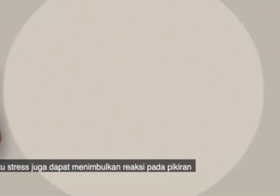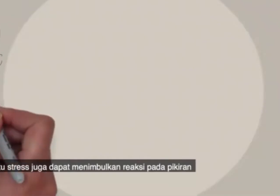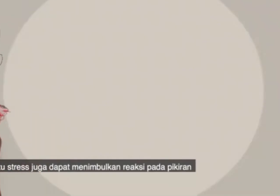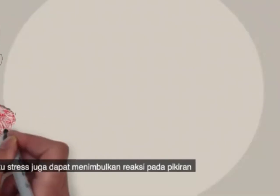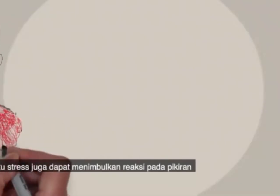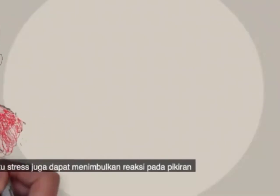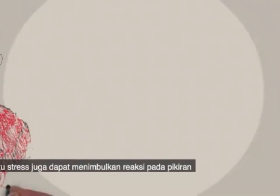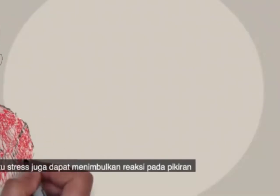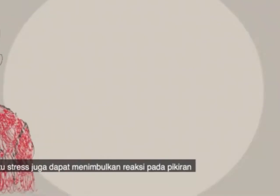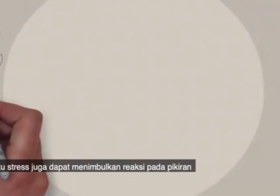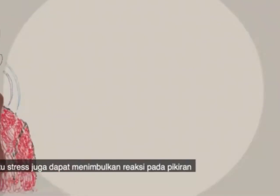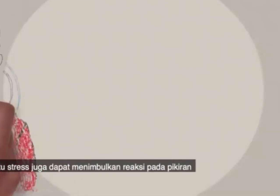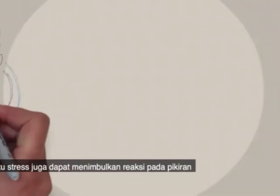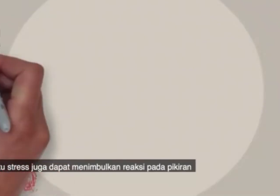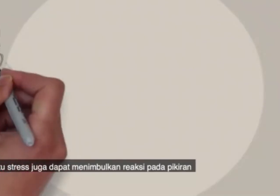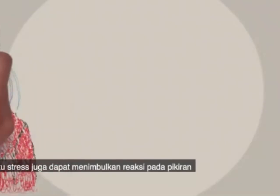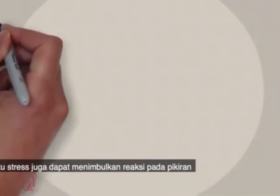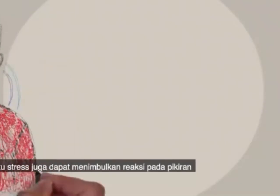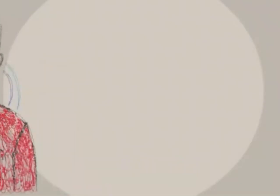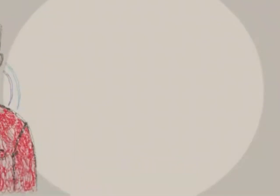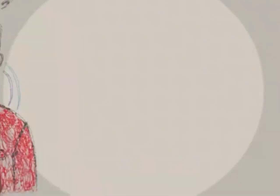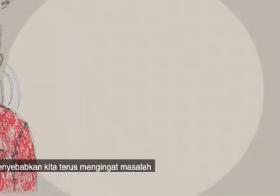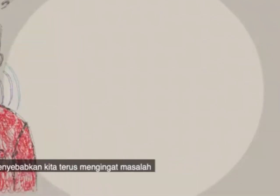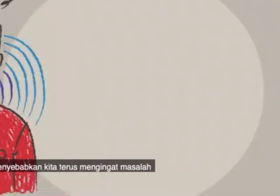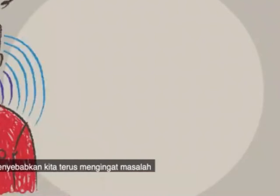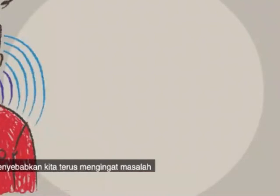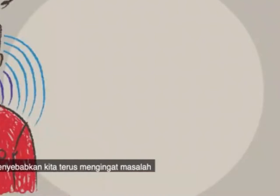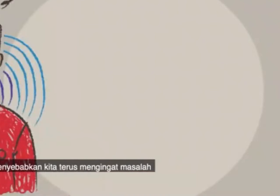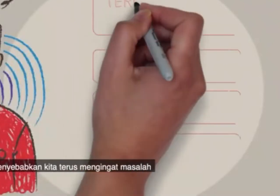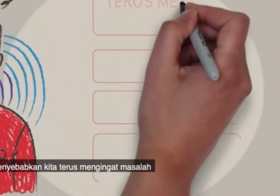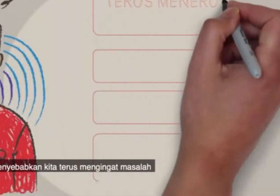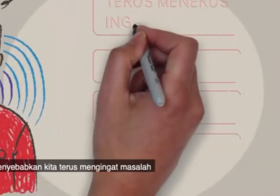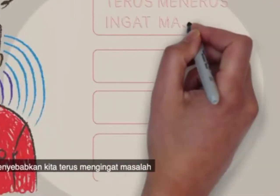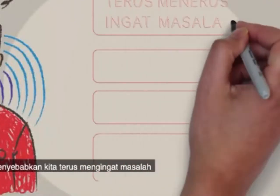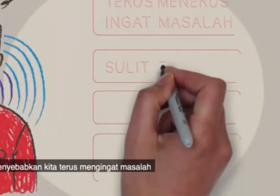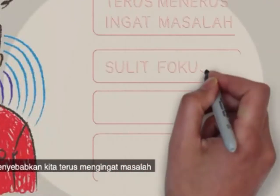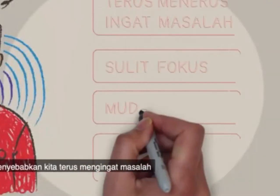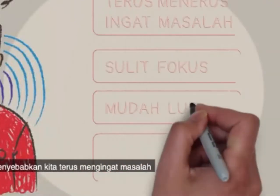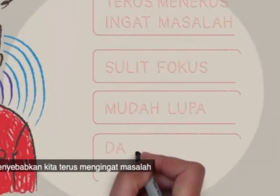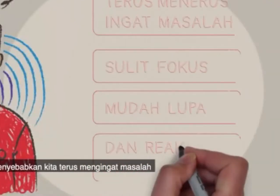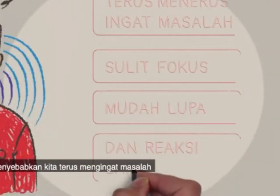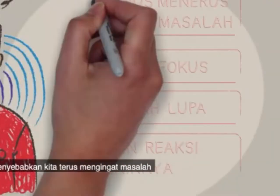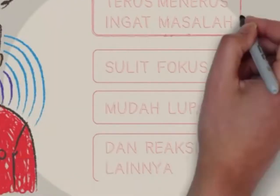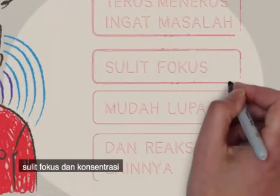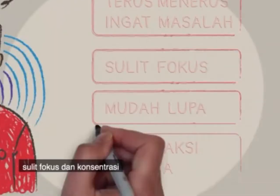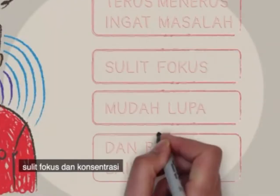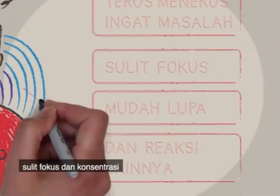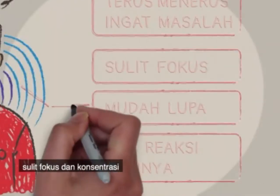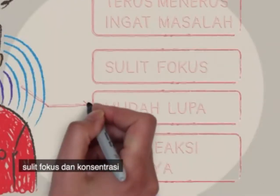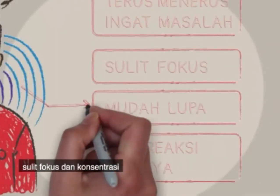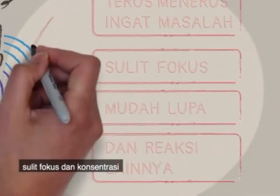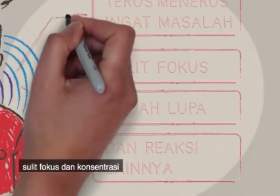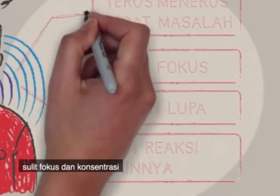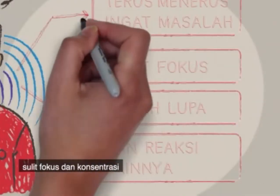stres juga dapat menimbulkan reaksi pada pikiran, menyebabkan kita terus-menerus mengingat masalah,